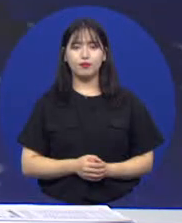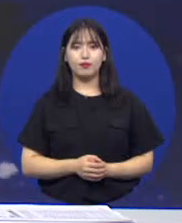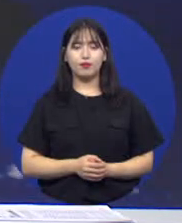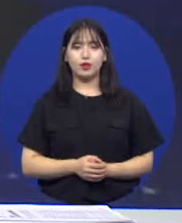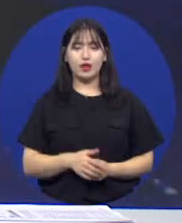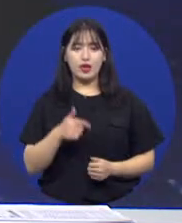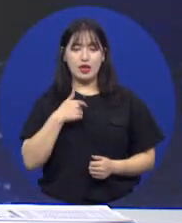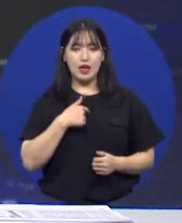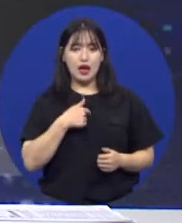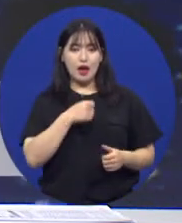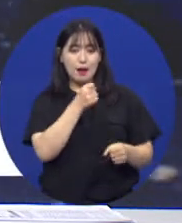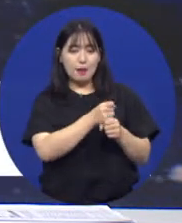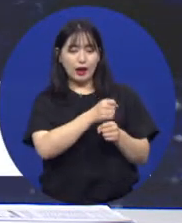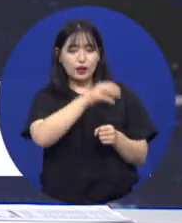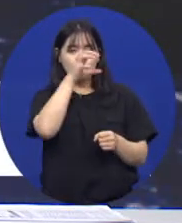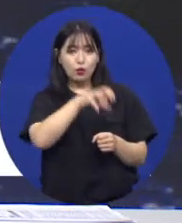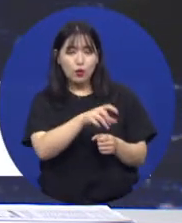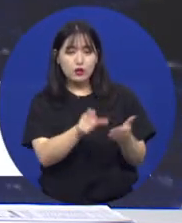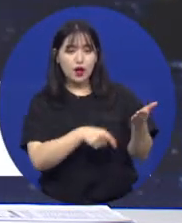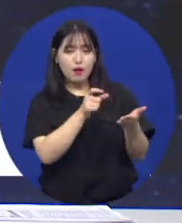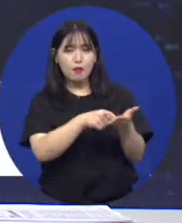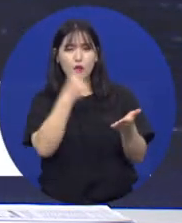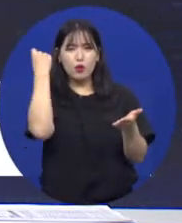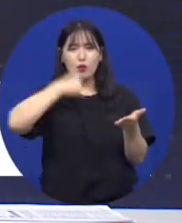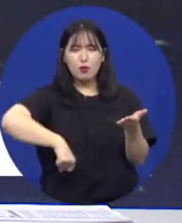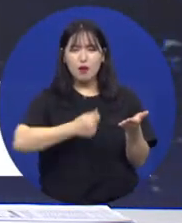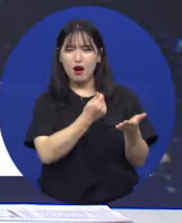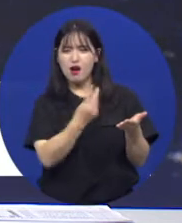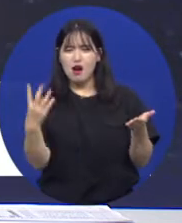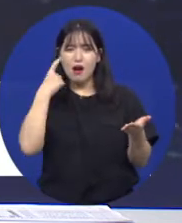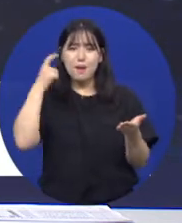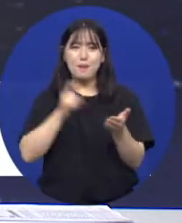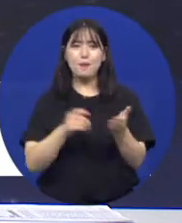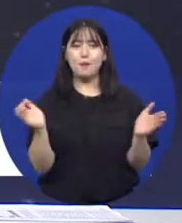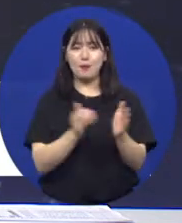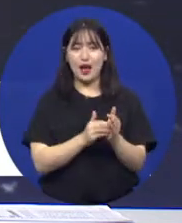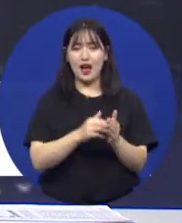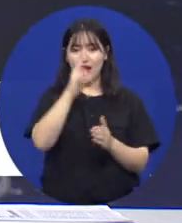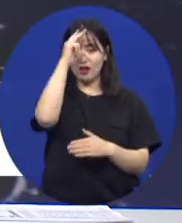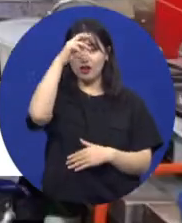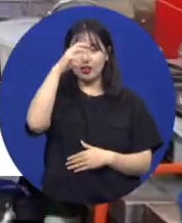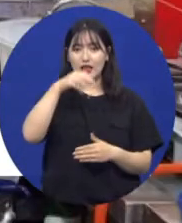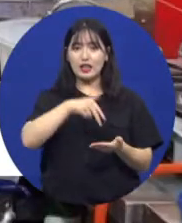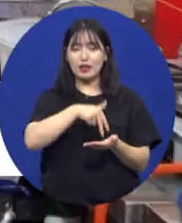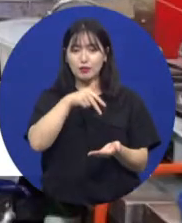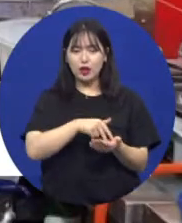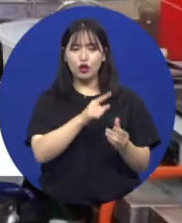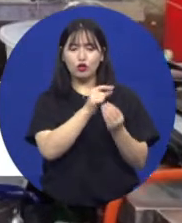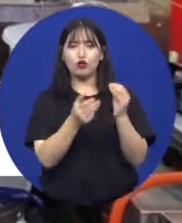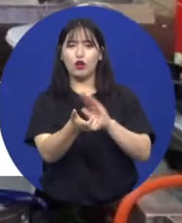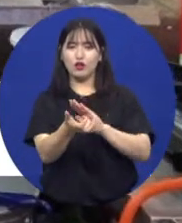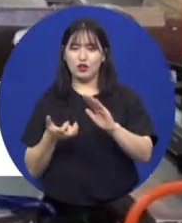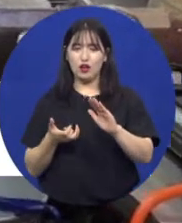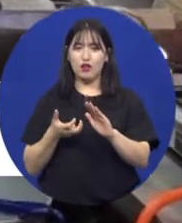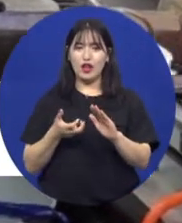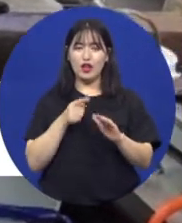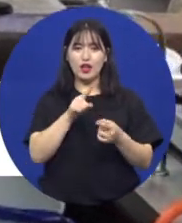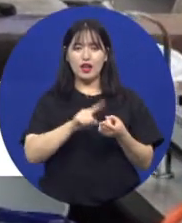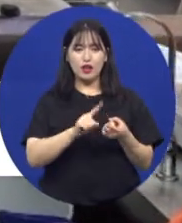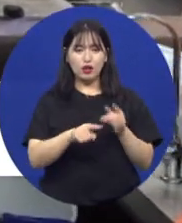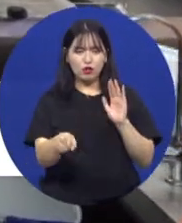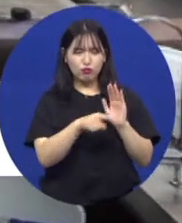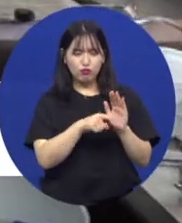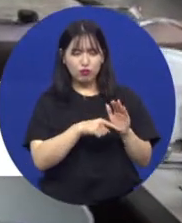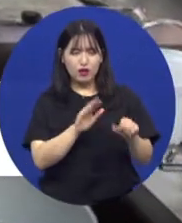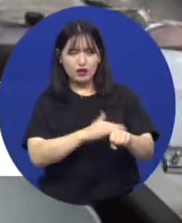원산지 표기를 위반한 없어 가 무더기로 적발됐습니다 제주도 자시 경찰 따른 추석을 앞두고 부정 식품 유통 행위를